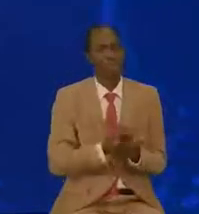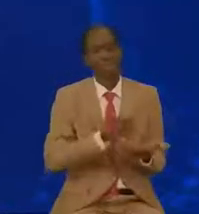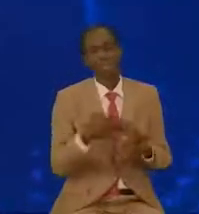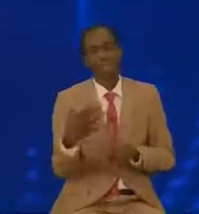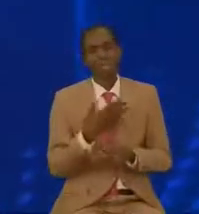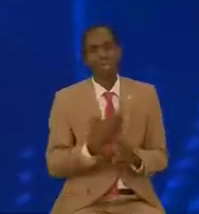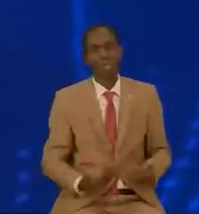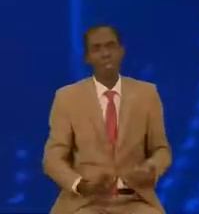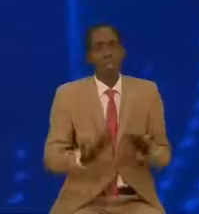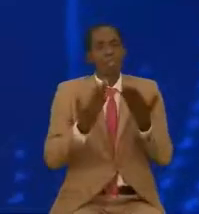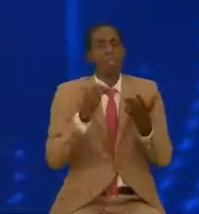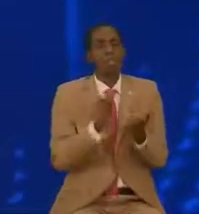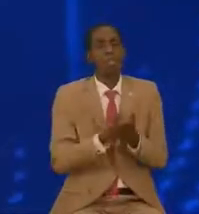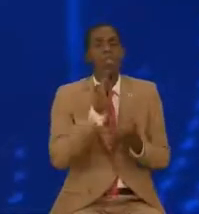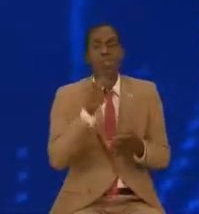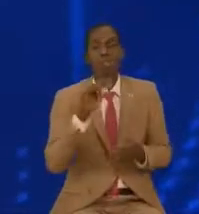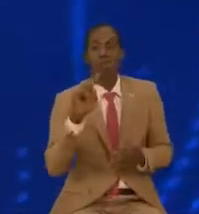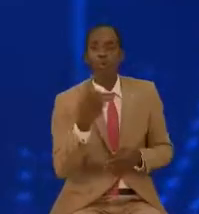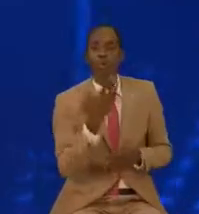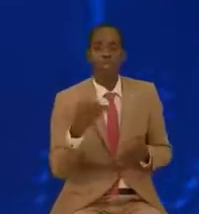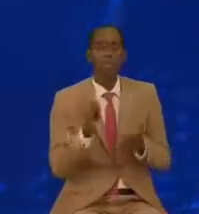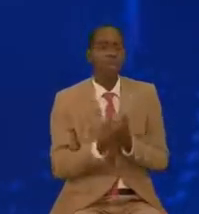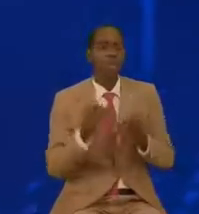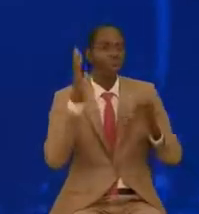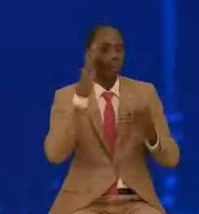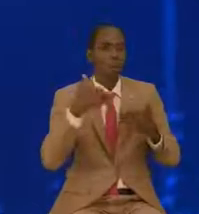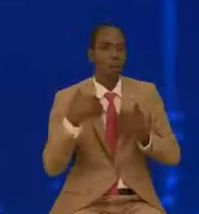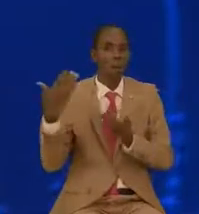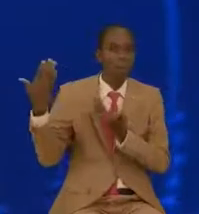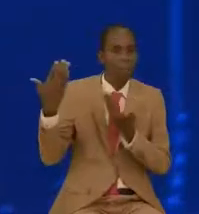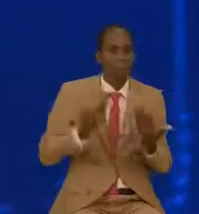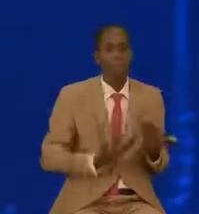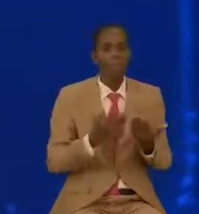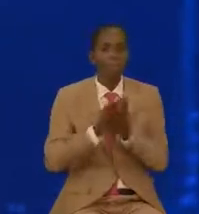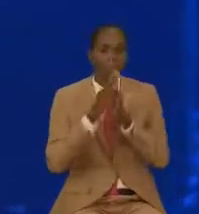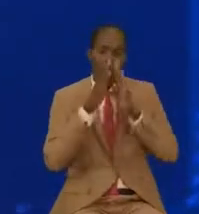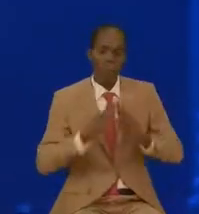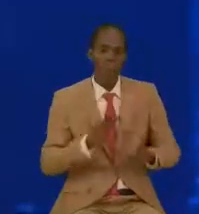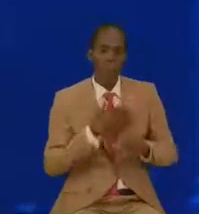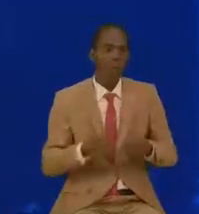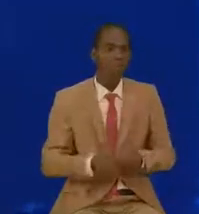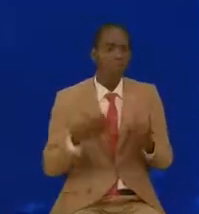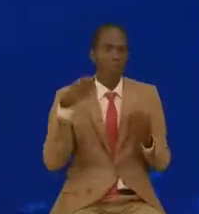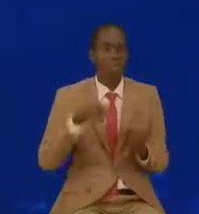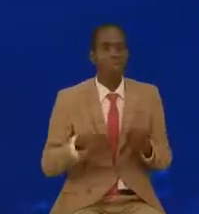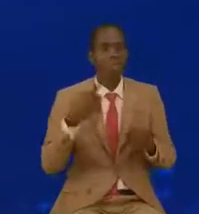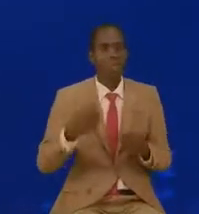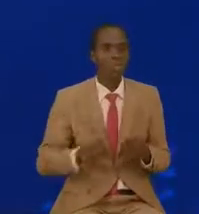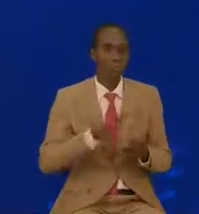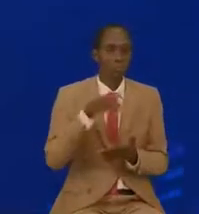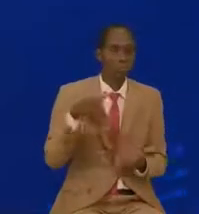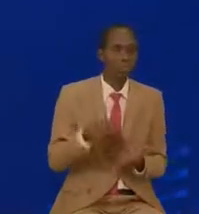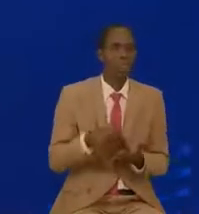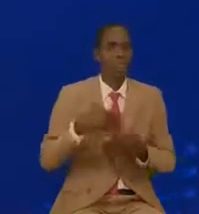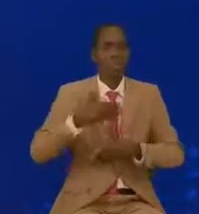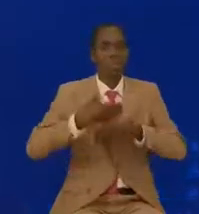c'est la seule chose qui peut faire amener la paix et qui a brisé, démoli le